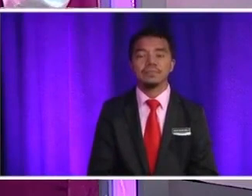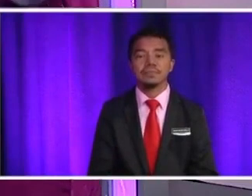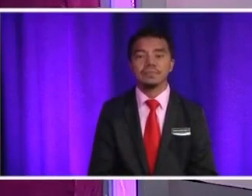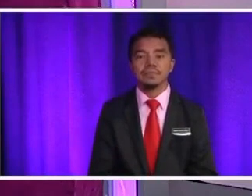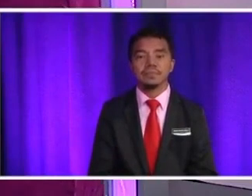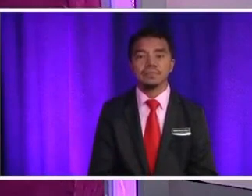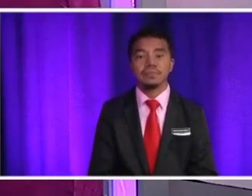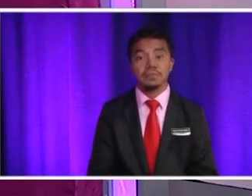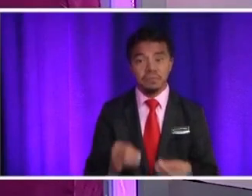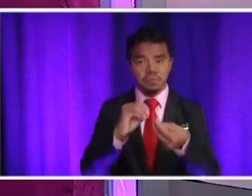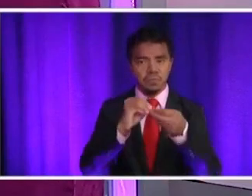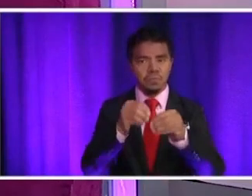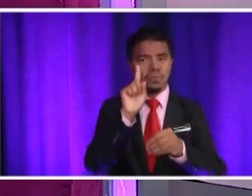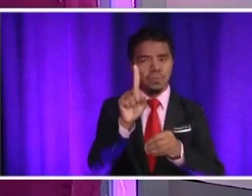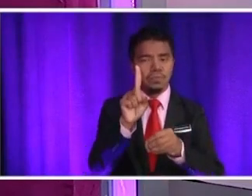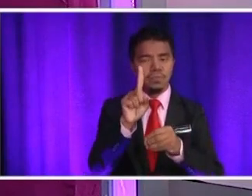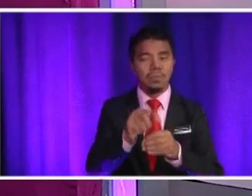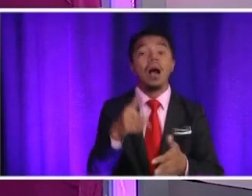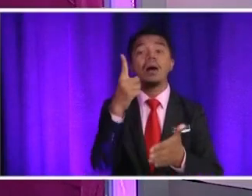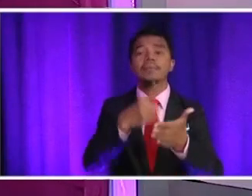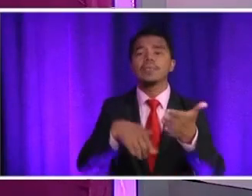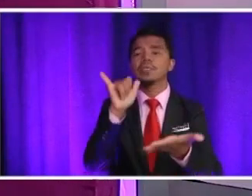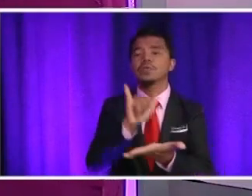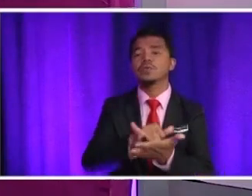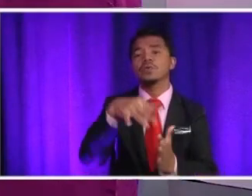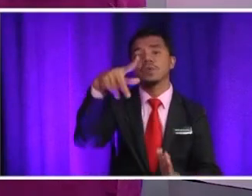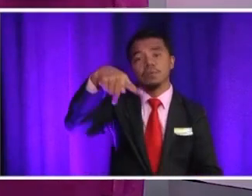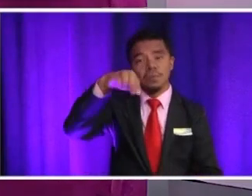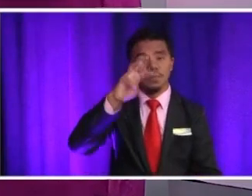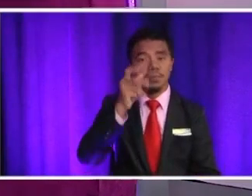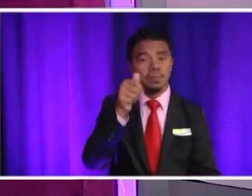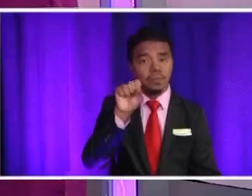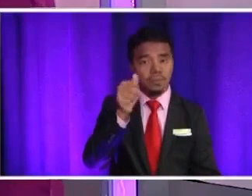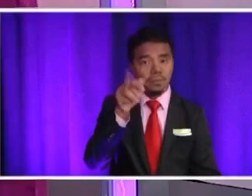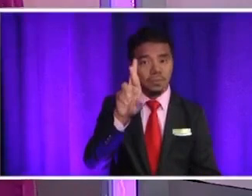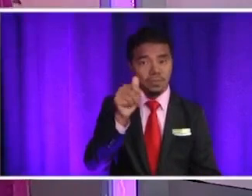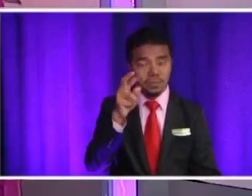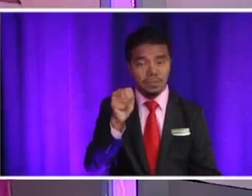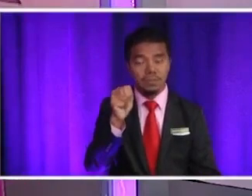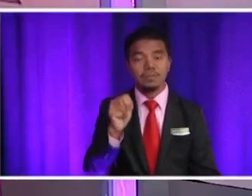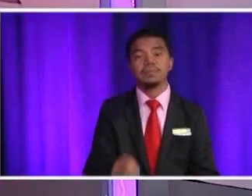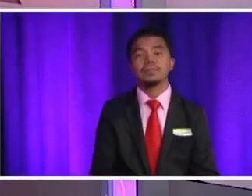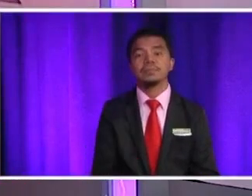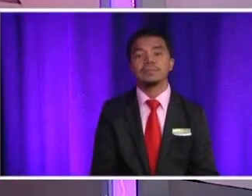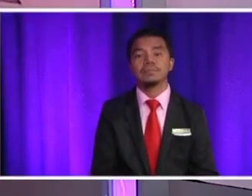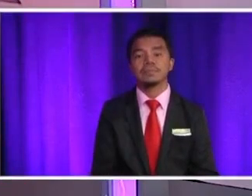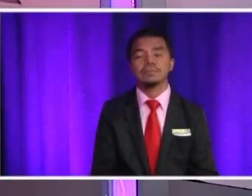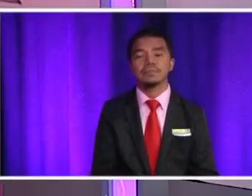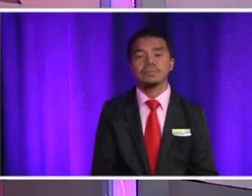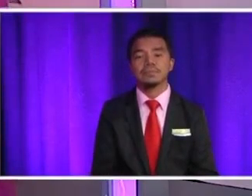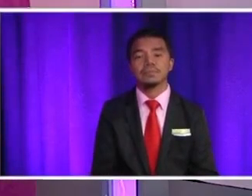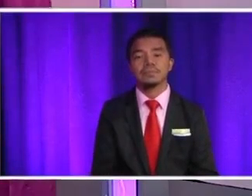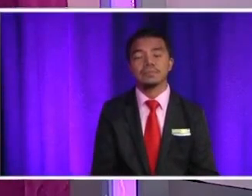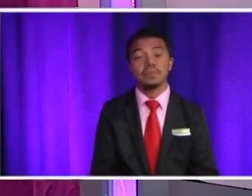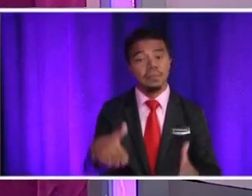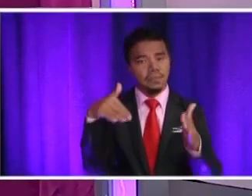ialah, pertama sekali dia kena tahu apa itu pemasaran. Pemasaran atau dalam bahasa Inggeris kita sebut sebagai marketing.